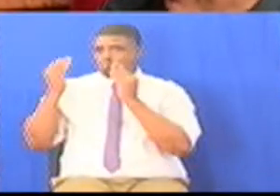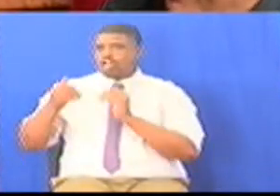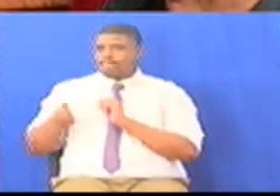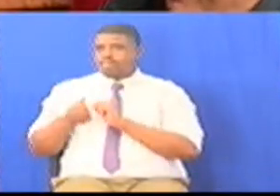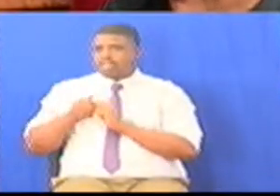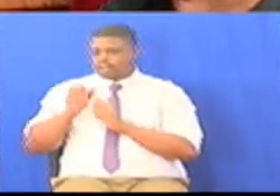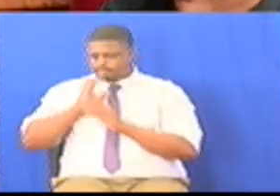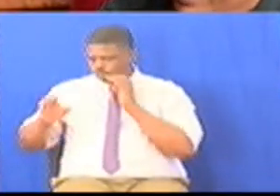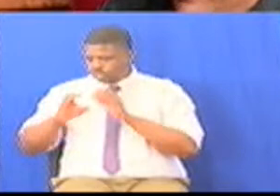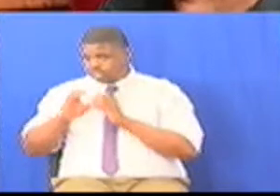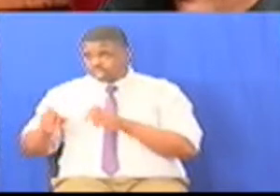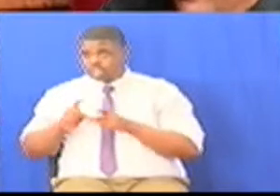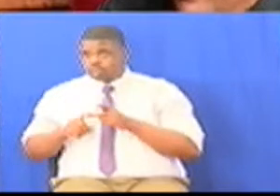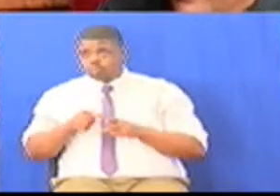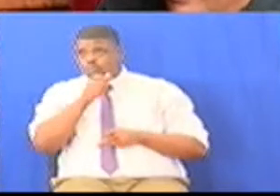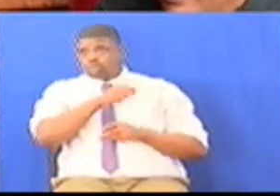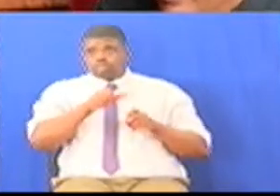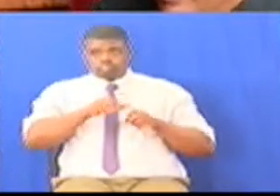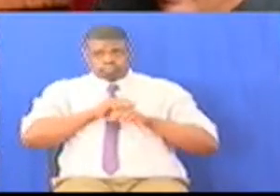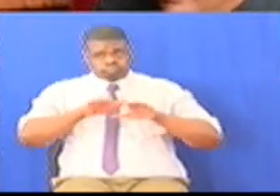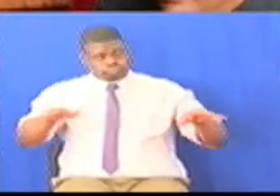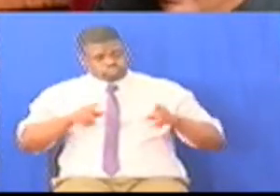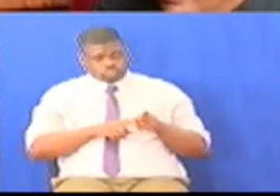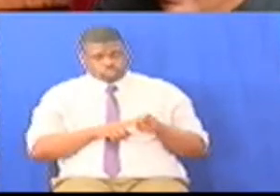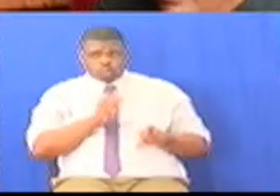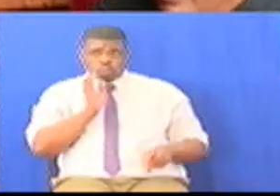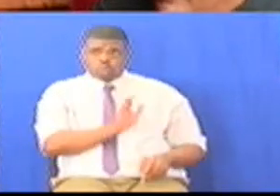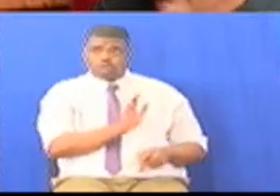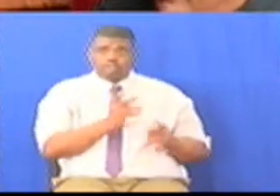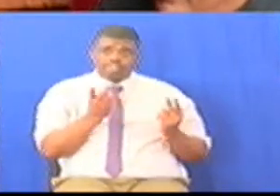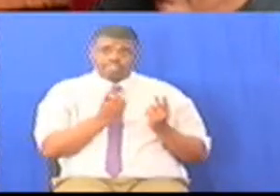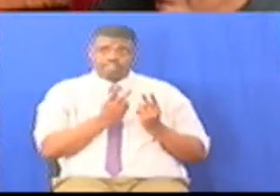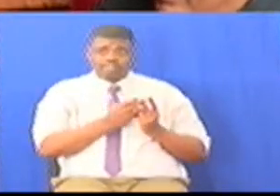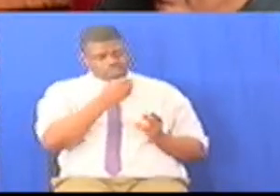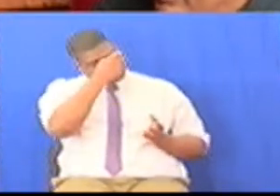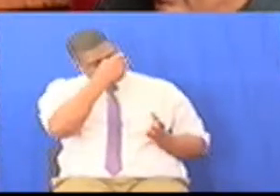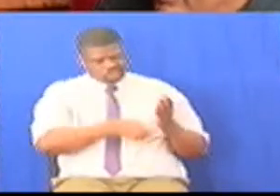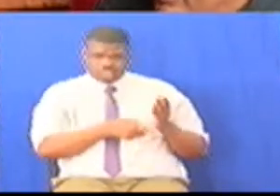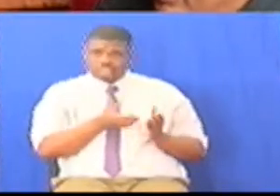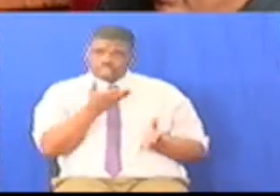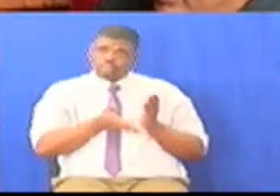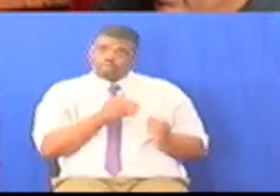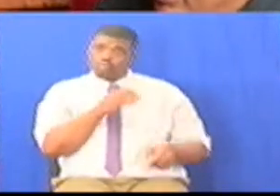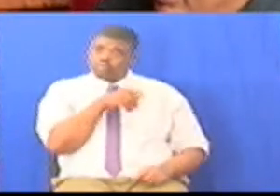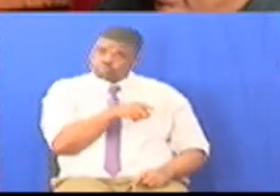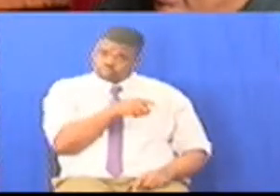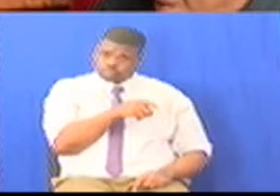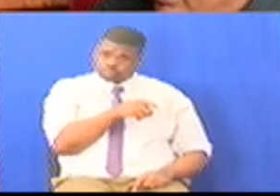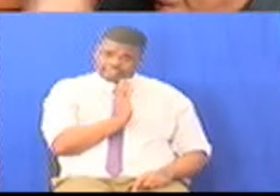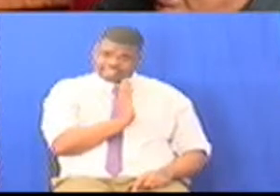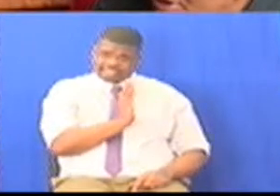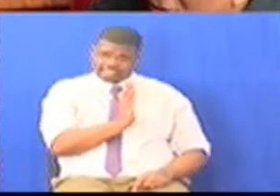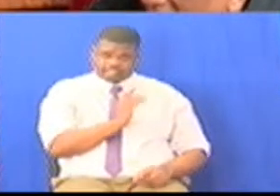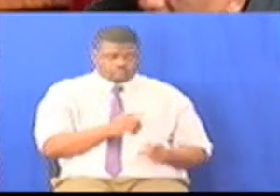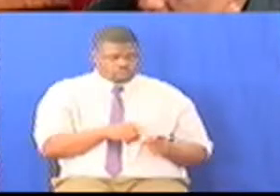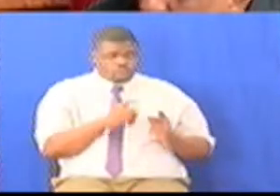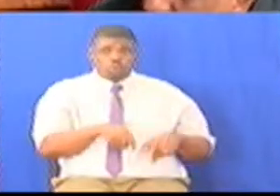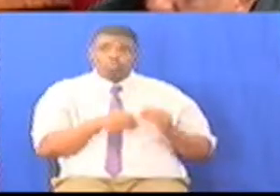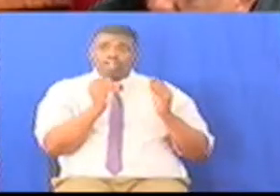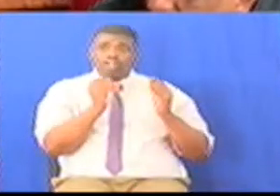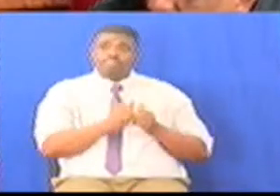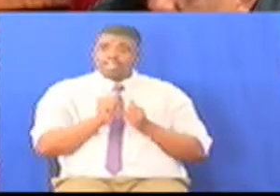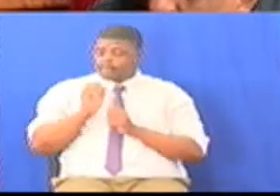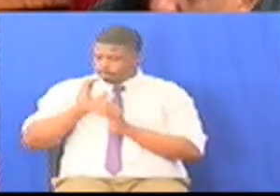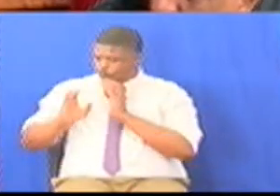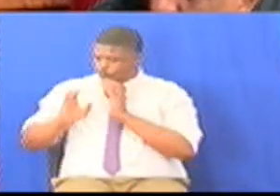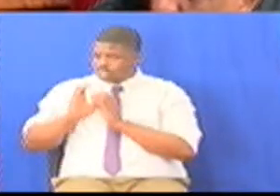za mawasiliano kwa wasambazaji, na wasambazaji nao pia wanatoza kiwango hicho wanapouza bidhaa za